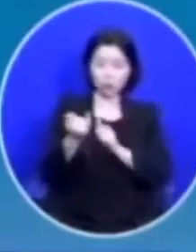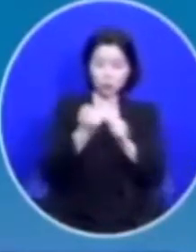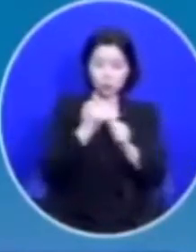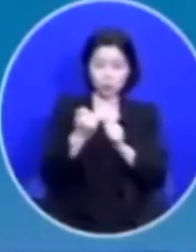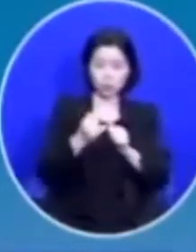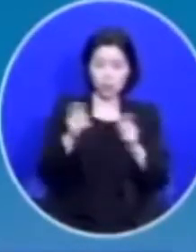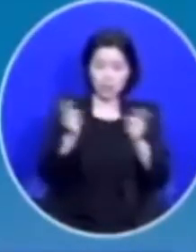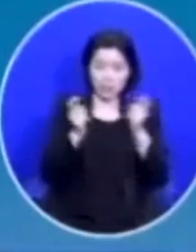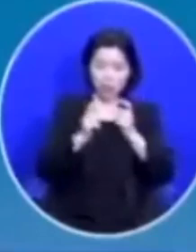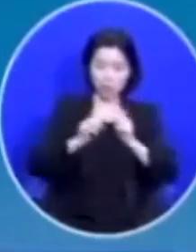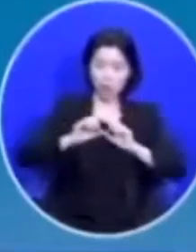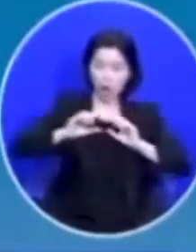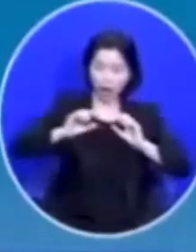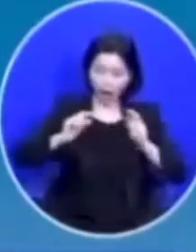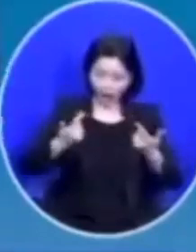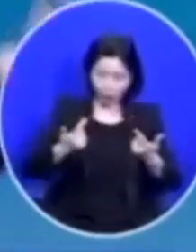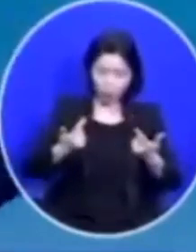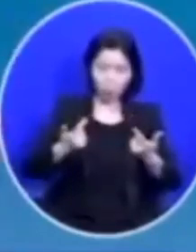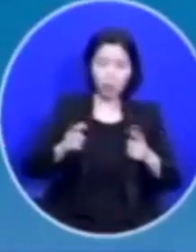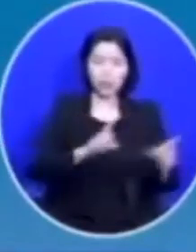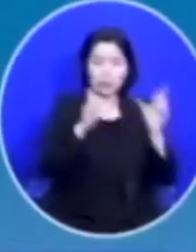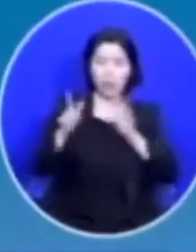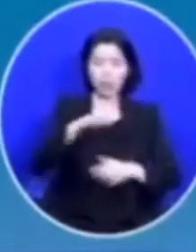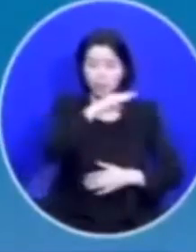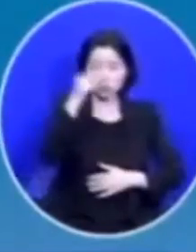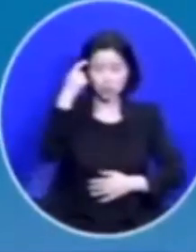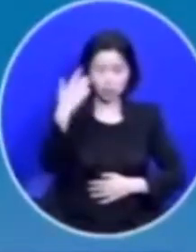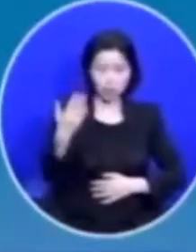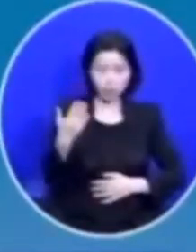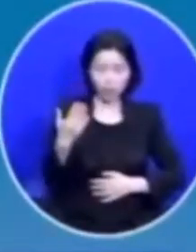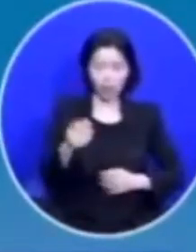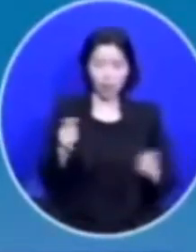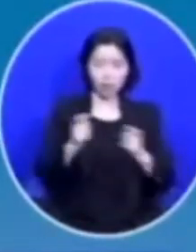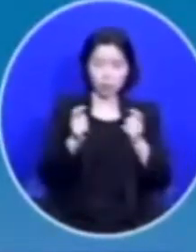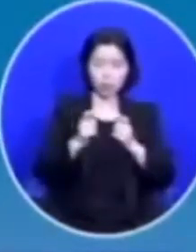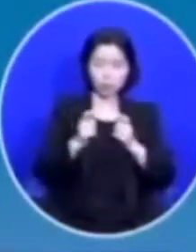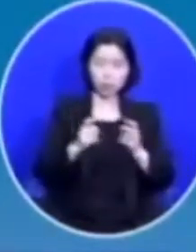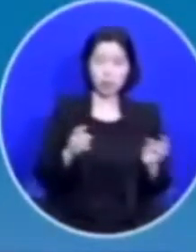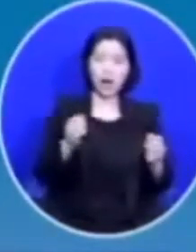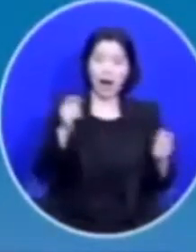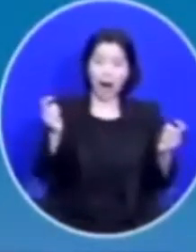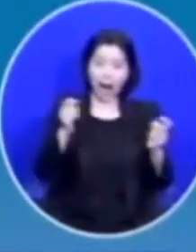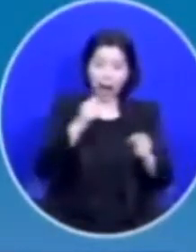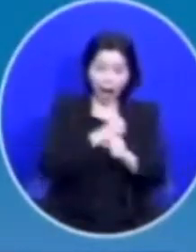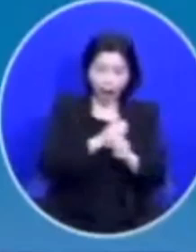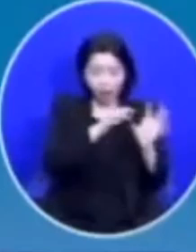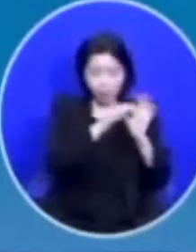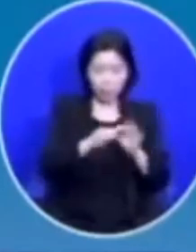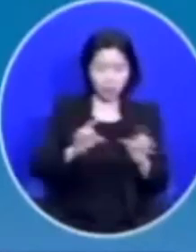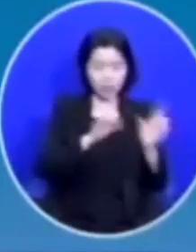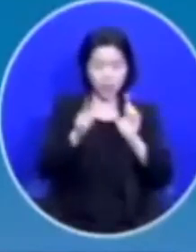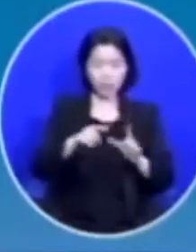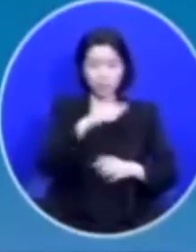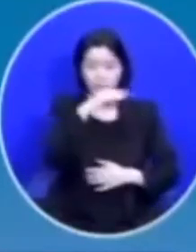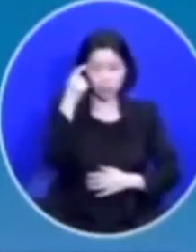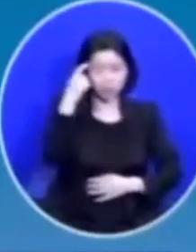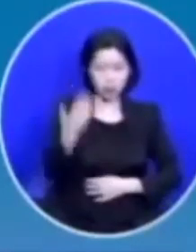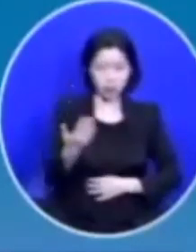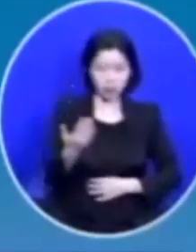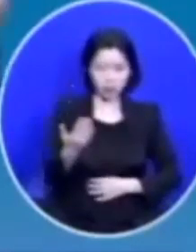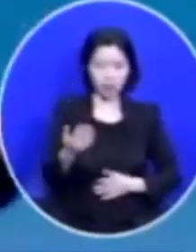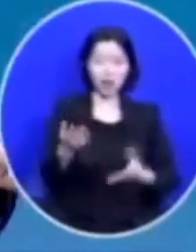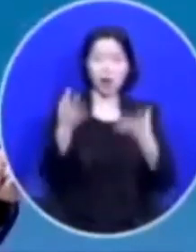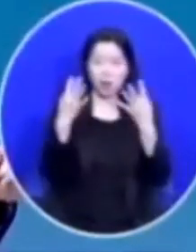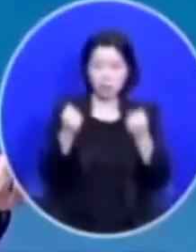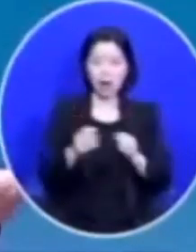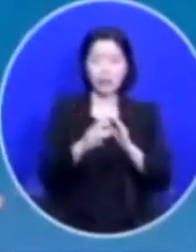게 정상 이에요 부부싸움 하고 싸는게 정상 이에요 많은 분들이 부부싸움을 어쩔 수